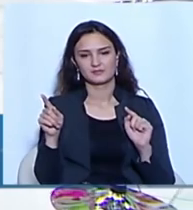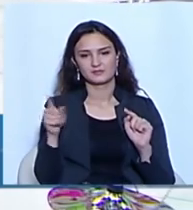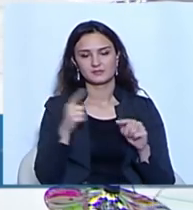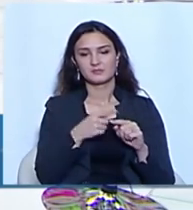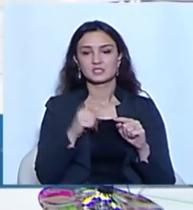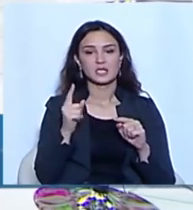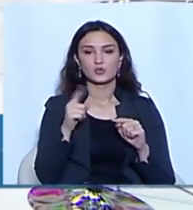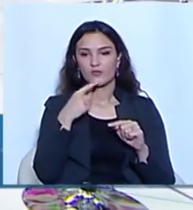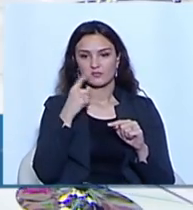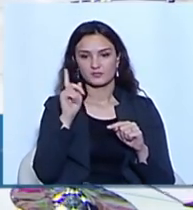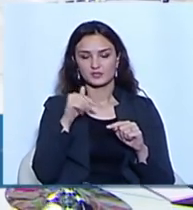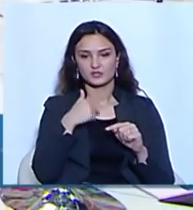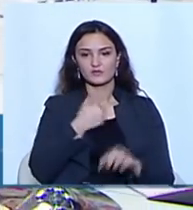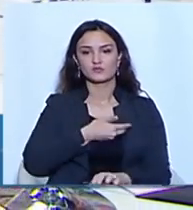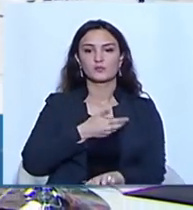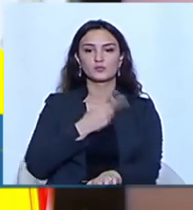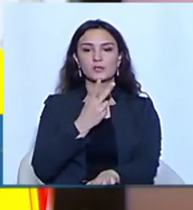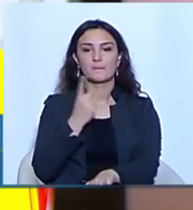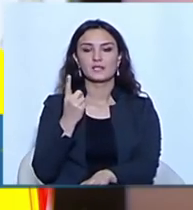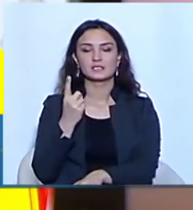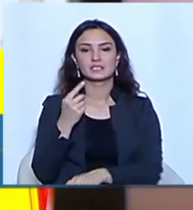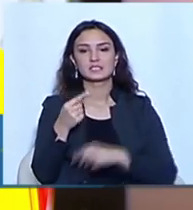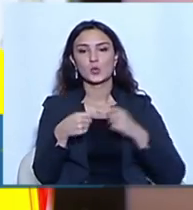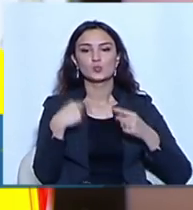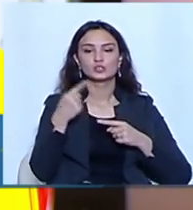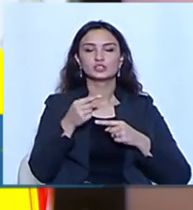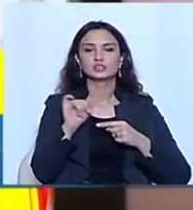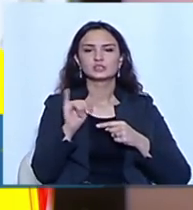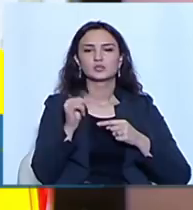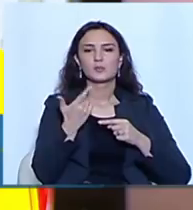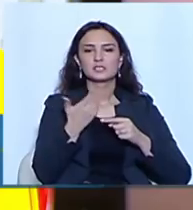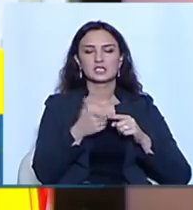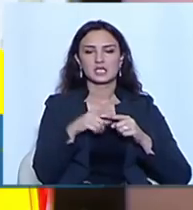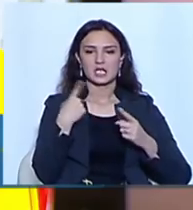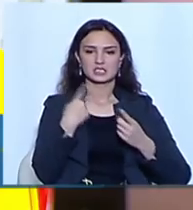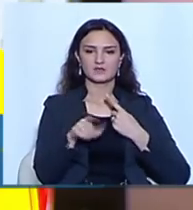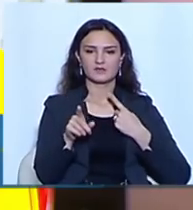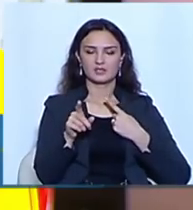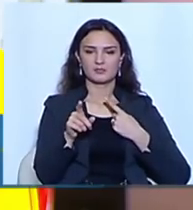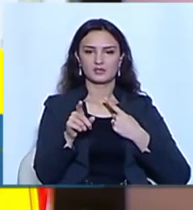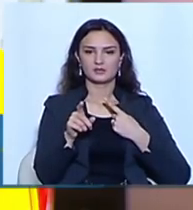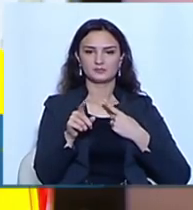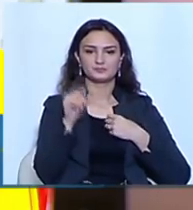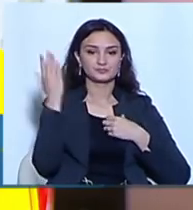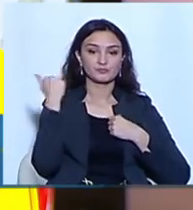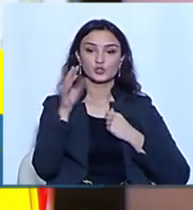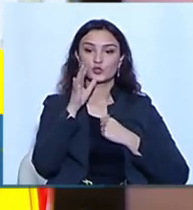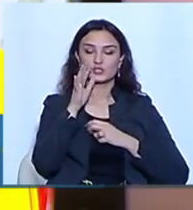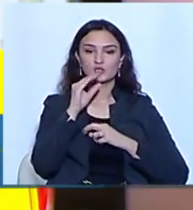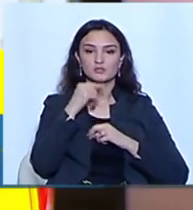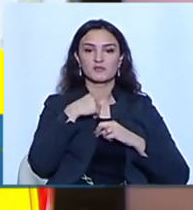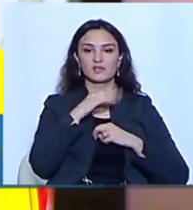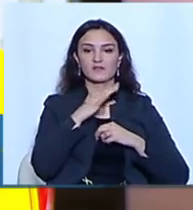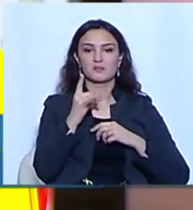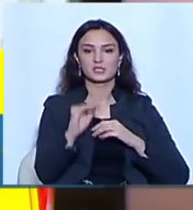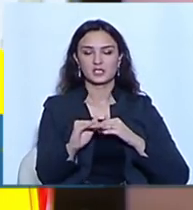რატო უსვავ ხაზს? ჩვენ ცხოვრობთ 21 საუკუნეში, რომელიც ძალიან განსხვავდება იმ დროისგან, როდესაც მე